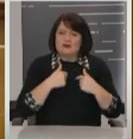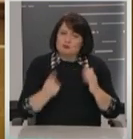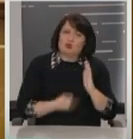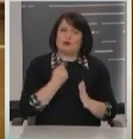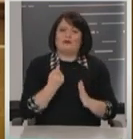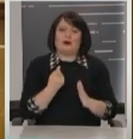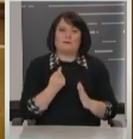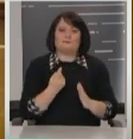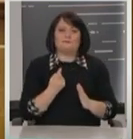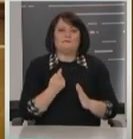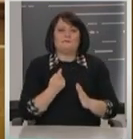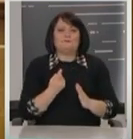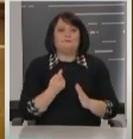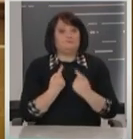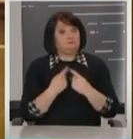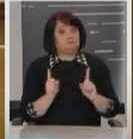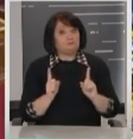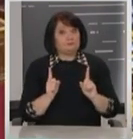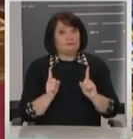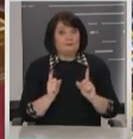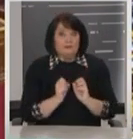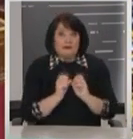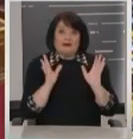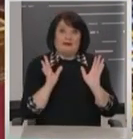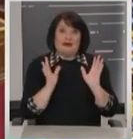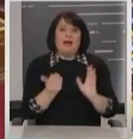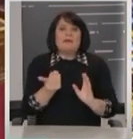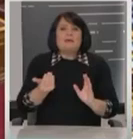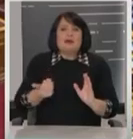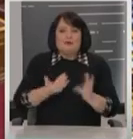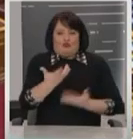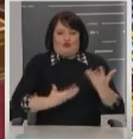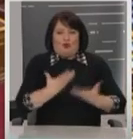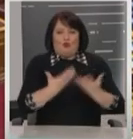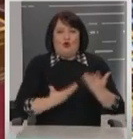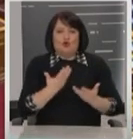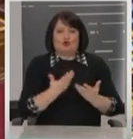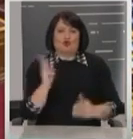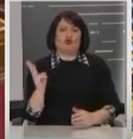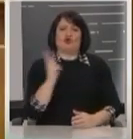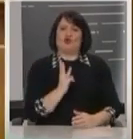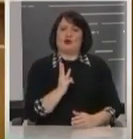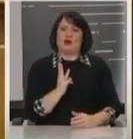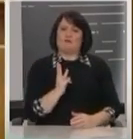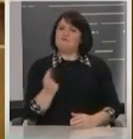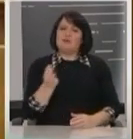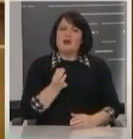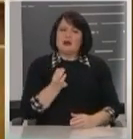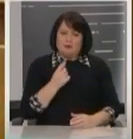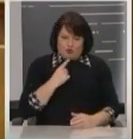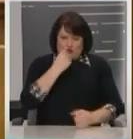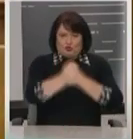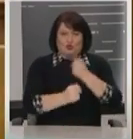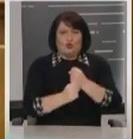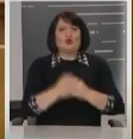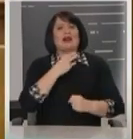όπου όλος παραδόξως ξαφνικά λίγο πριν τον προϋπολογισμό δεν ήρθαν οι θεσμοί να μας πούν ότι για τον επόμενο χρόνο χρειάζονται